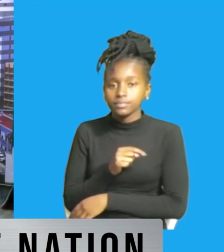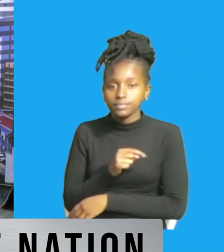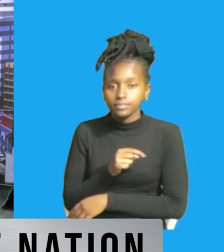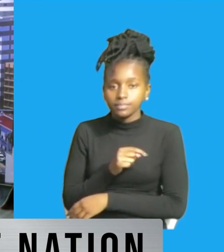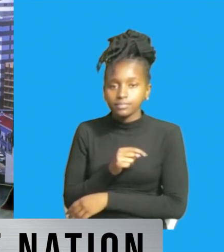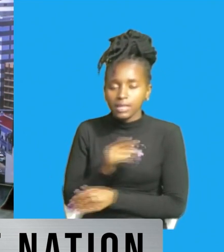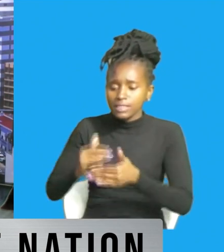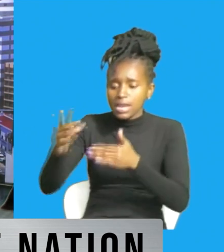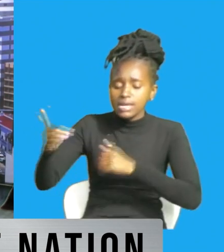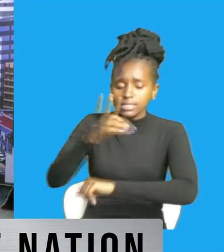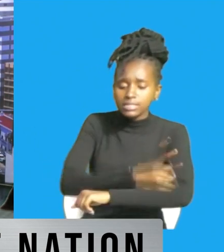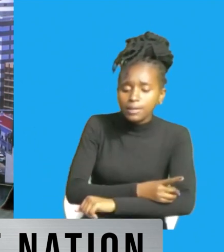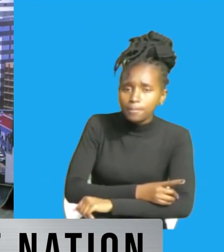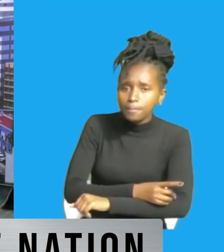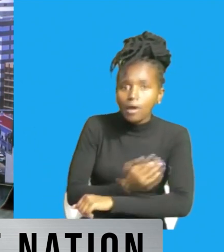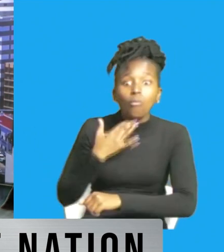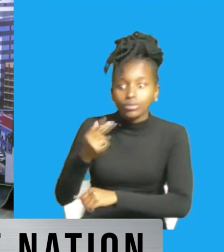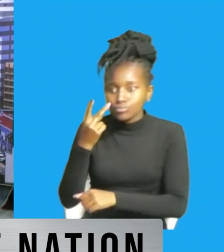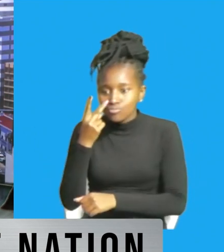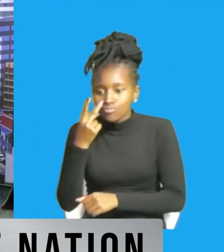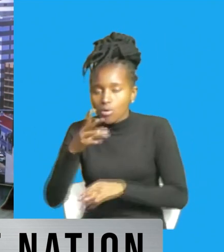kesho kutwa bei ya unga imerudi chini.